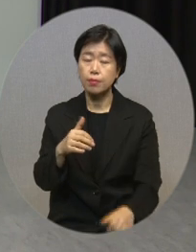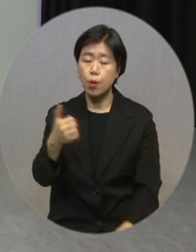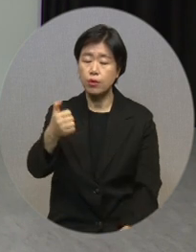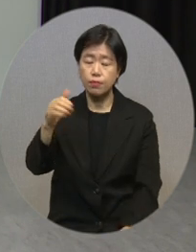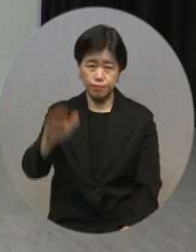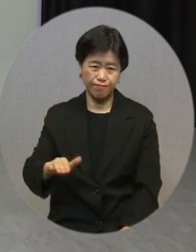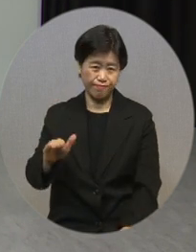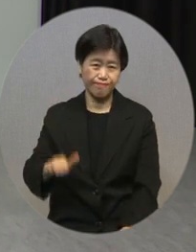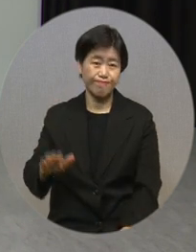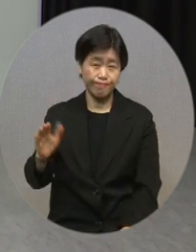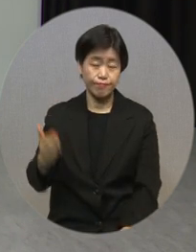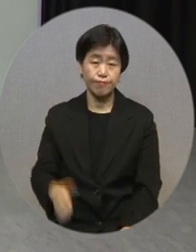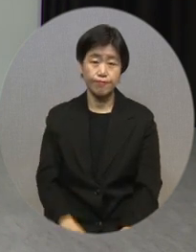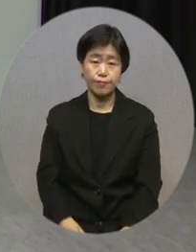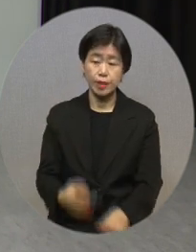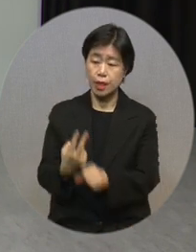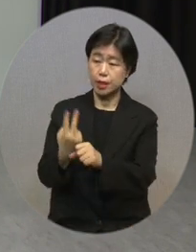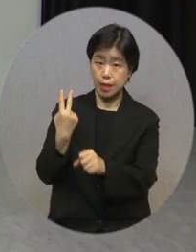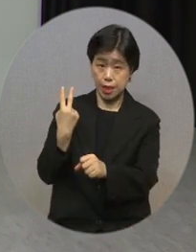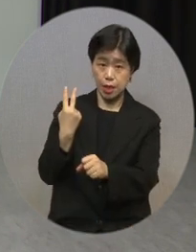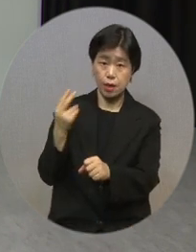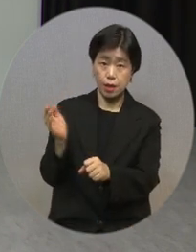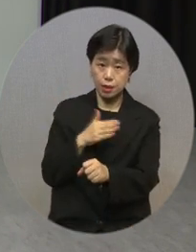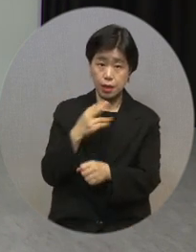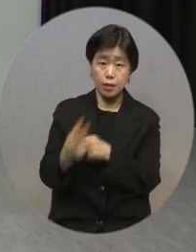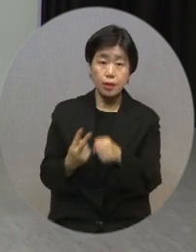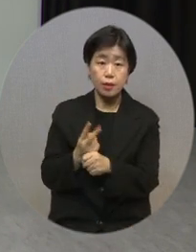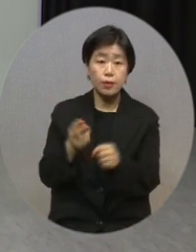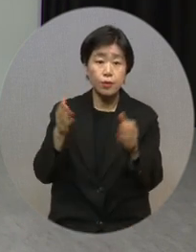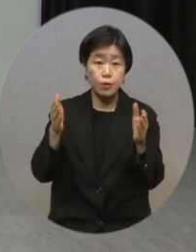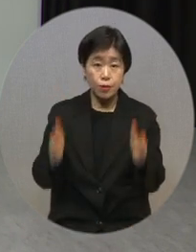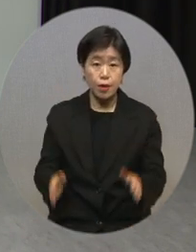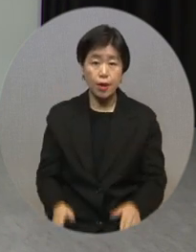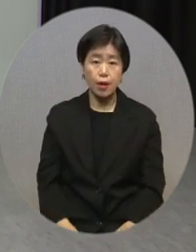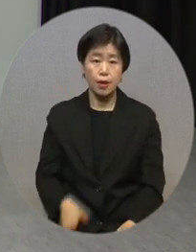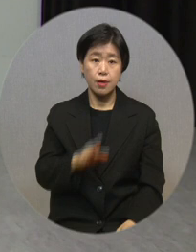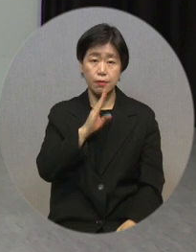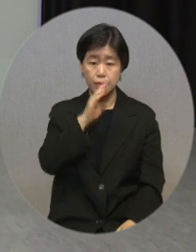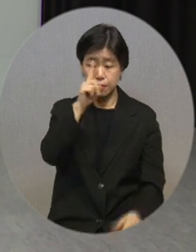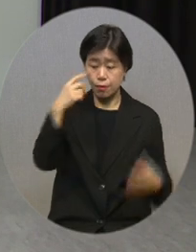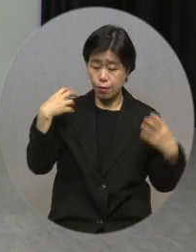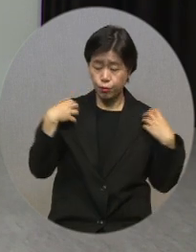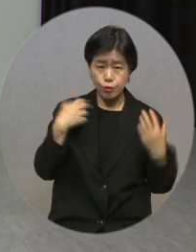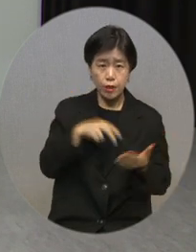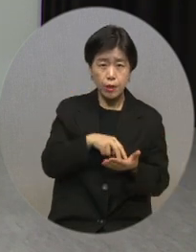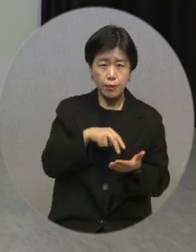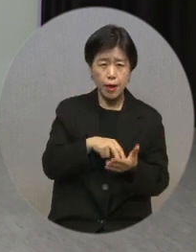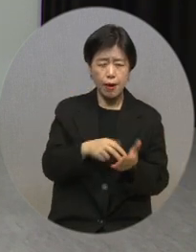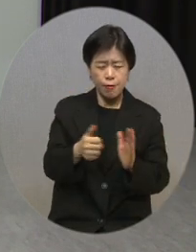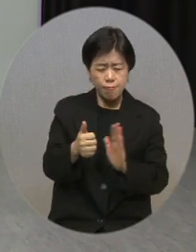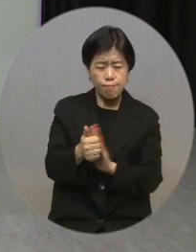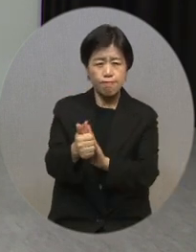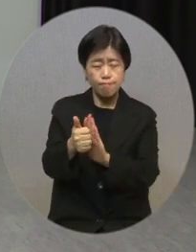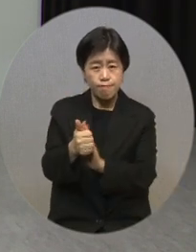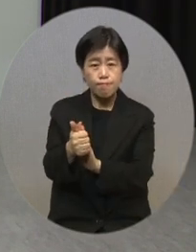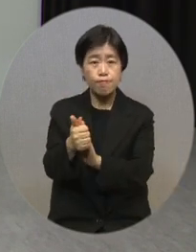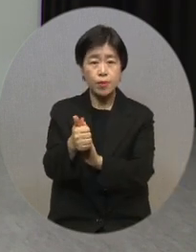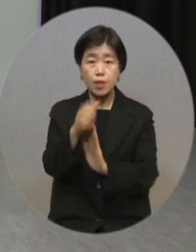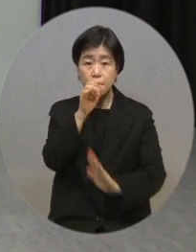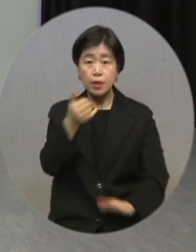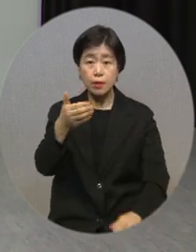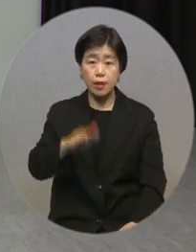그 작년까지 2년 동안, 저희들이 준비를 최대한 해드렸는데, 한 45만 개 사업장